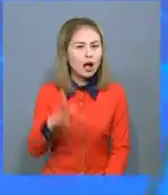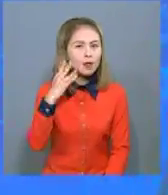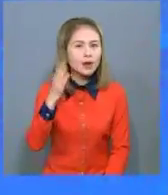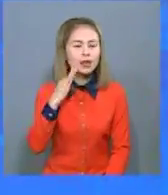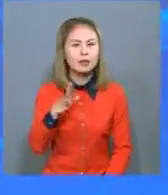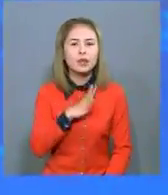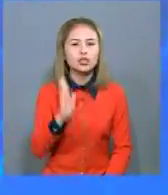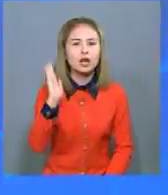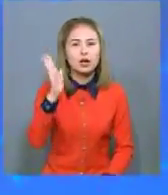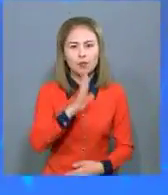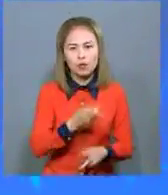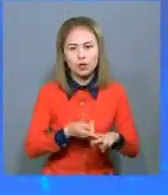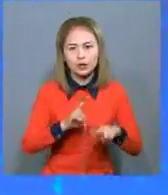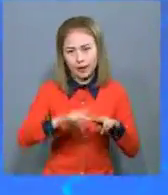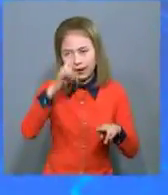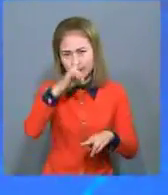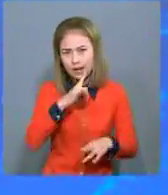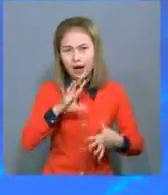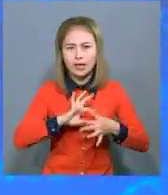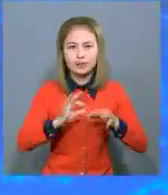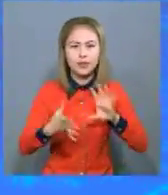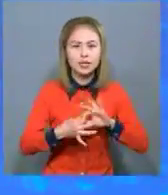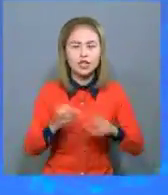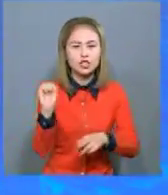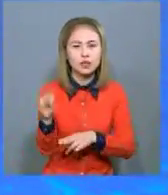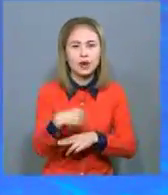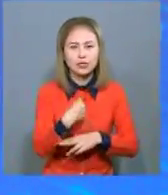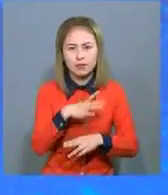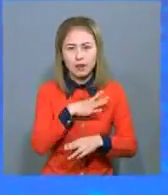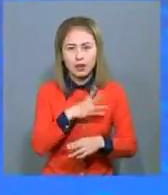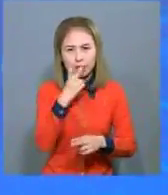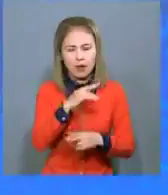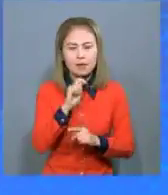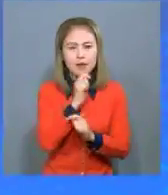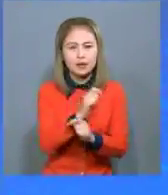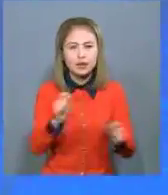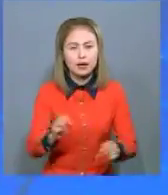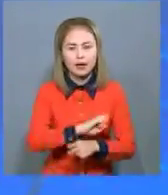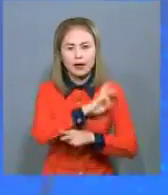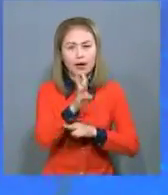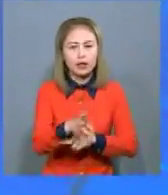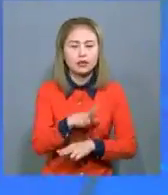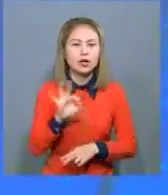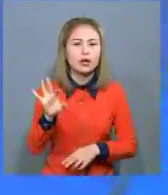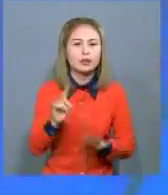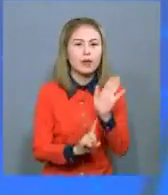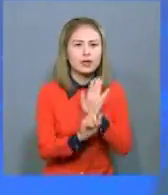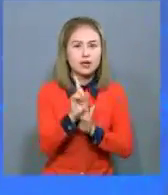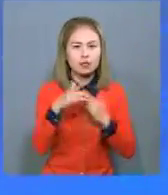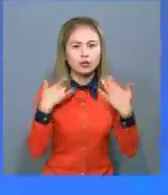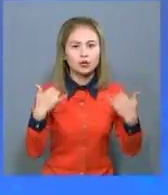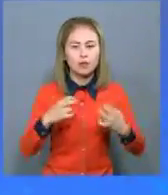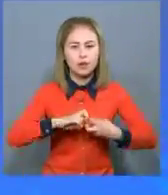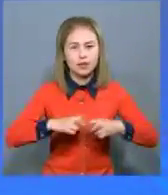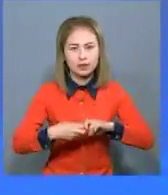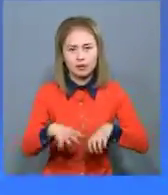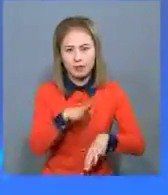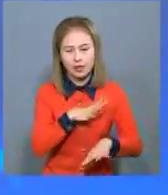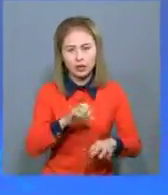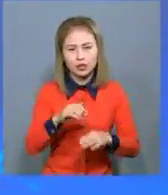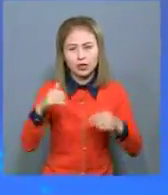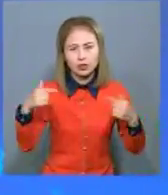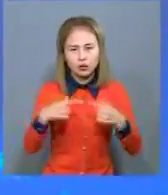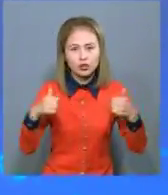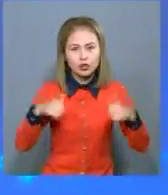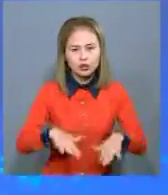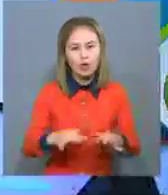Алматыда жарқын болашақ қазақ тілі олимпиадасының жеңімпаздары марапатталды. Былтыр қазан айында басталған байқау бүгін өз мәресіне жетті.